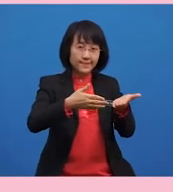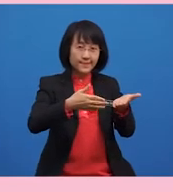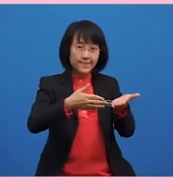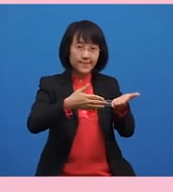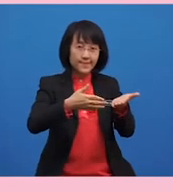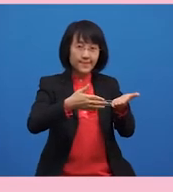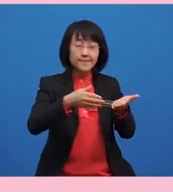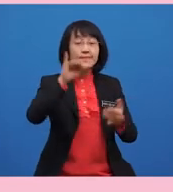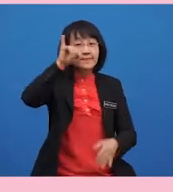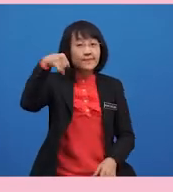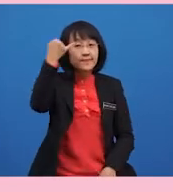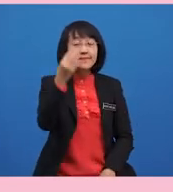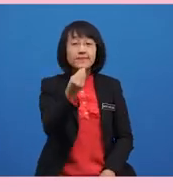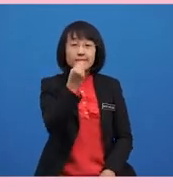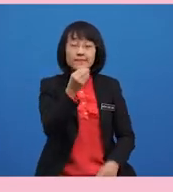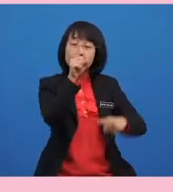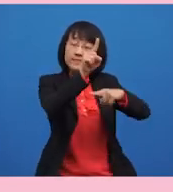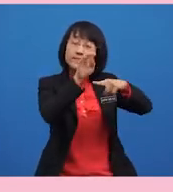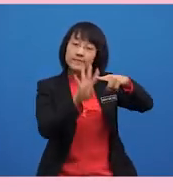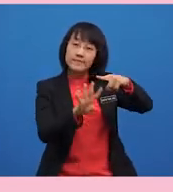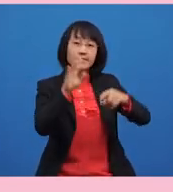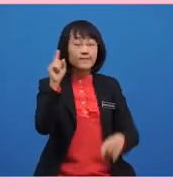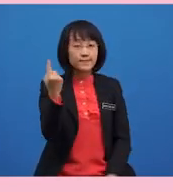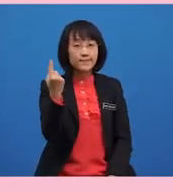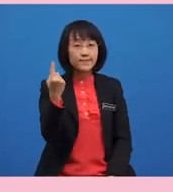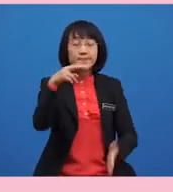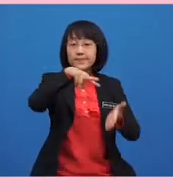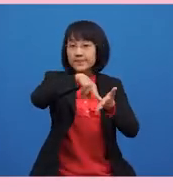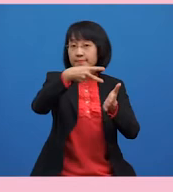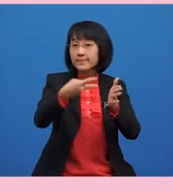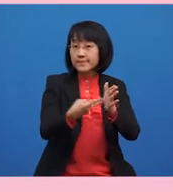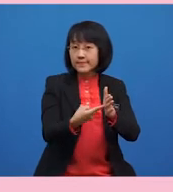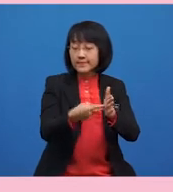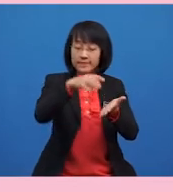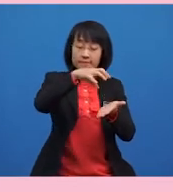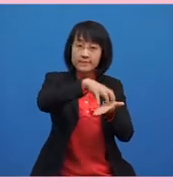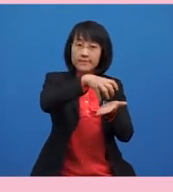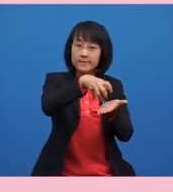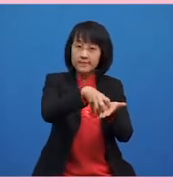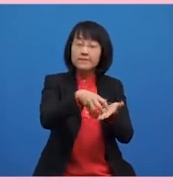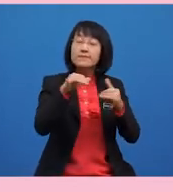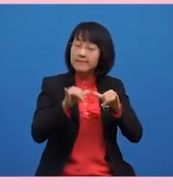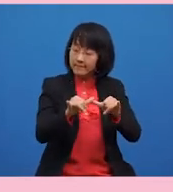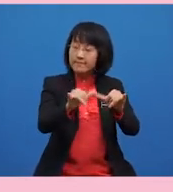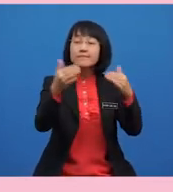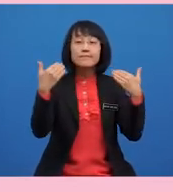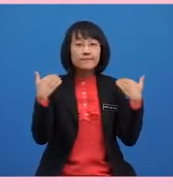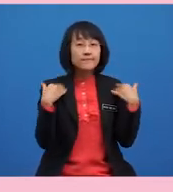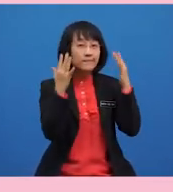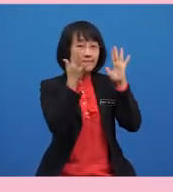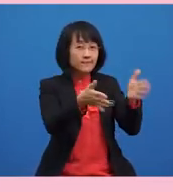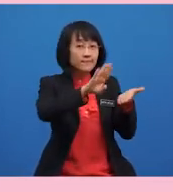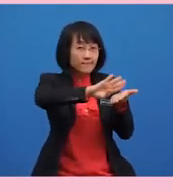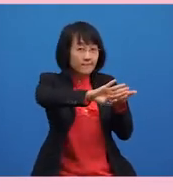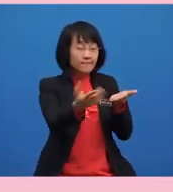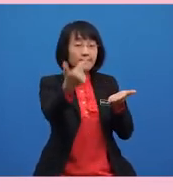oleh Jason. Ini bermakna kuih bulan itu masih ada baki lagi